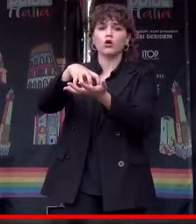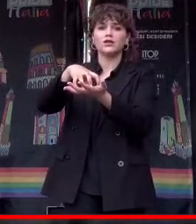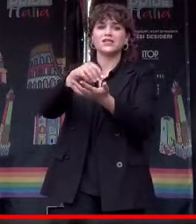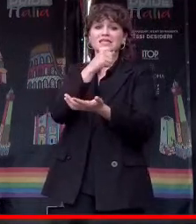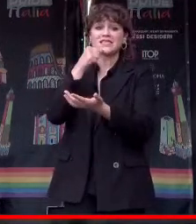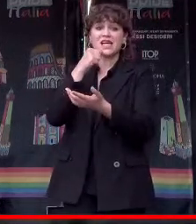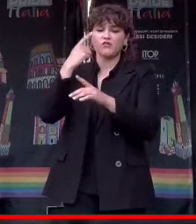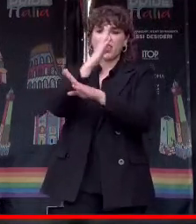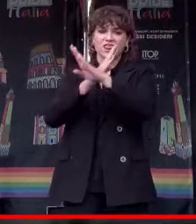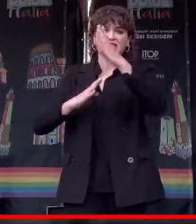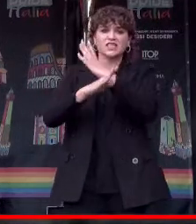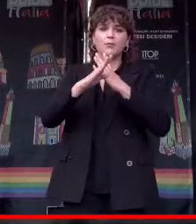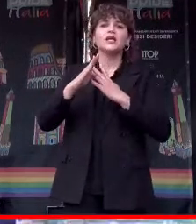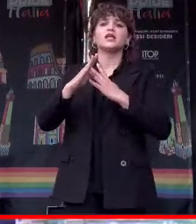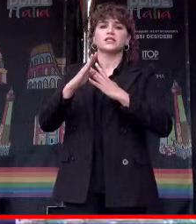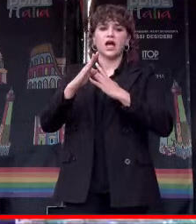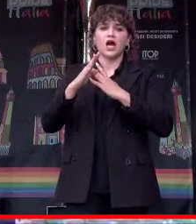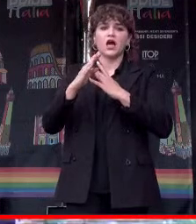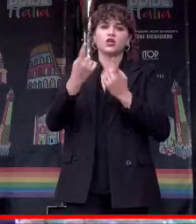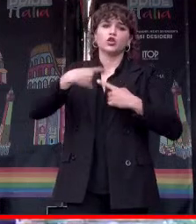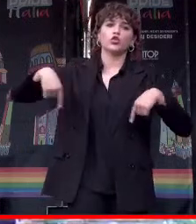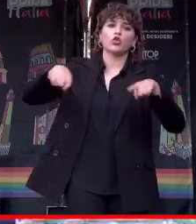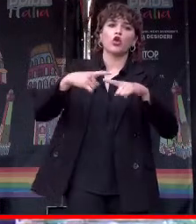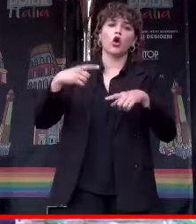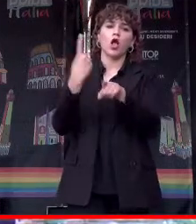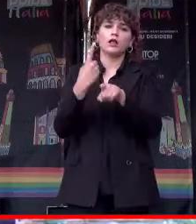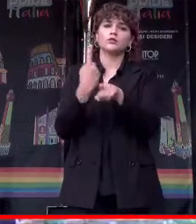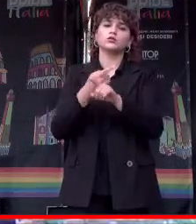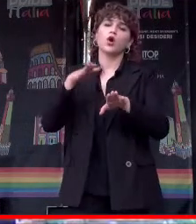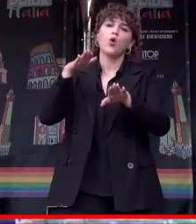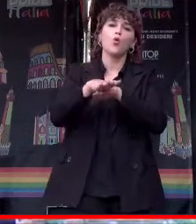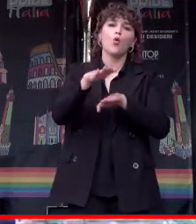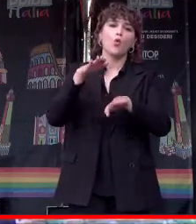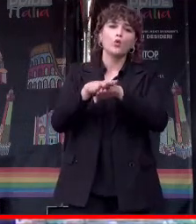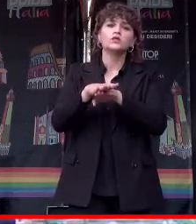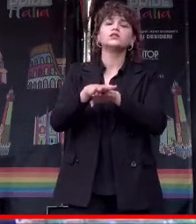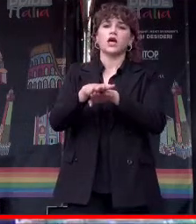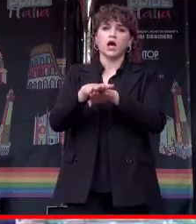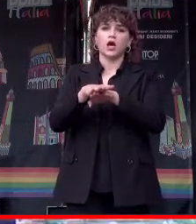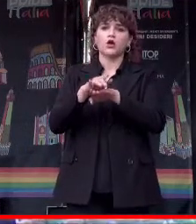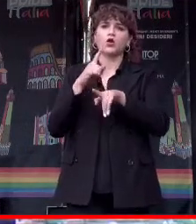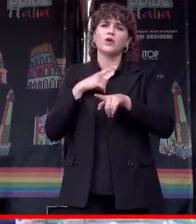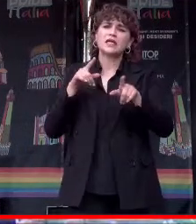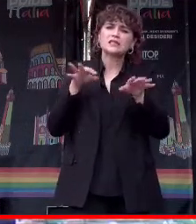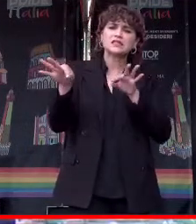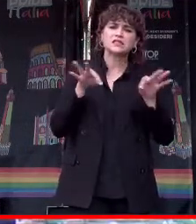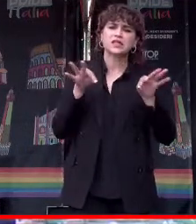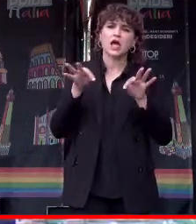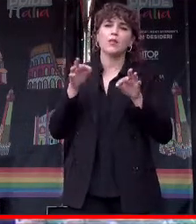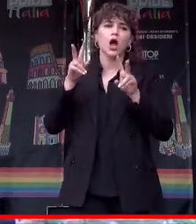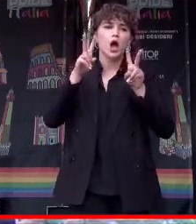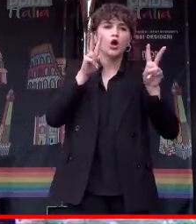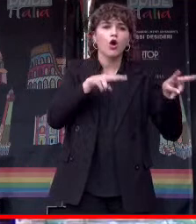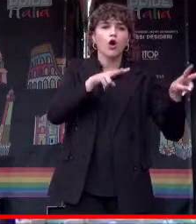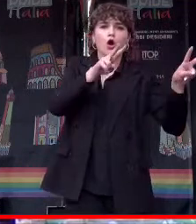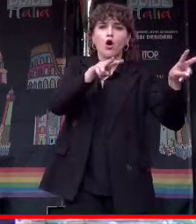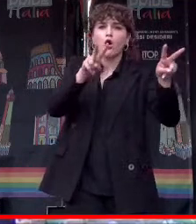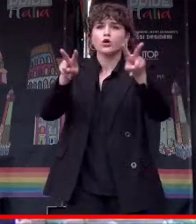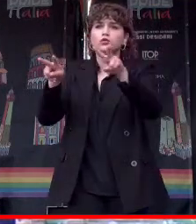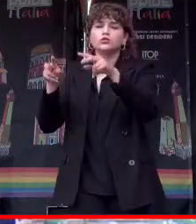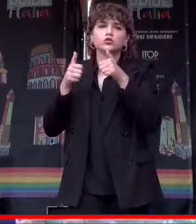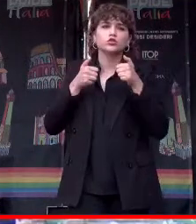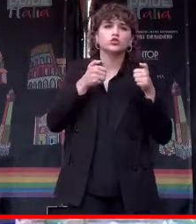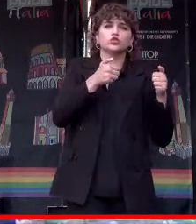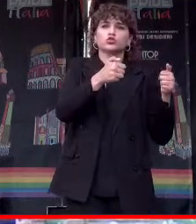invitate nuovamente ad utilizzare, e soprattutto che attraverso magari un sistema di monitoraggio che sia specificamente tarato